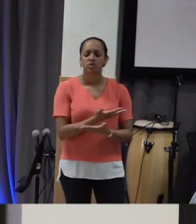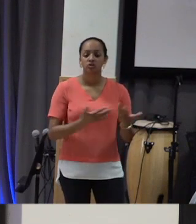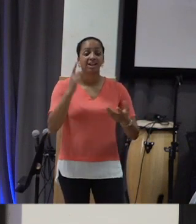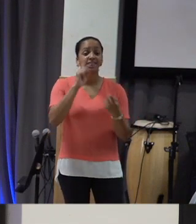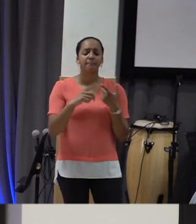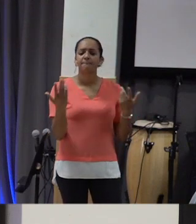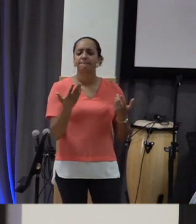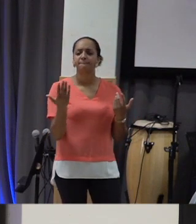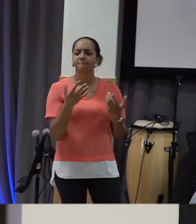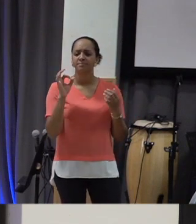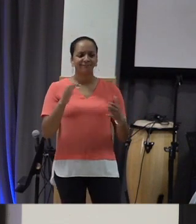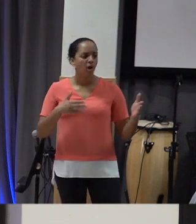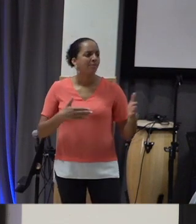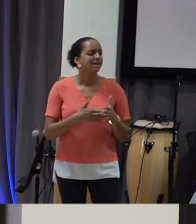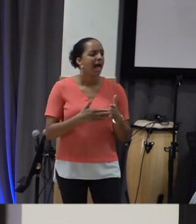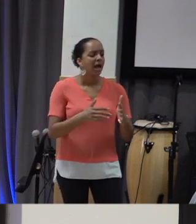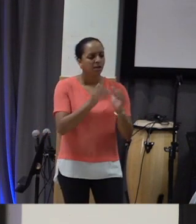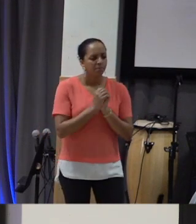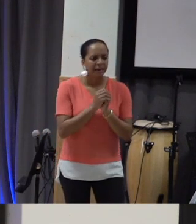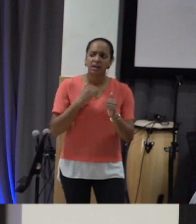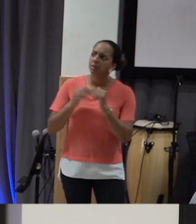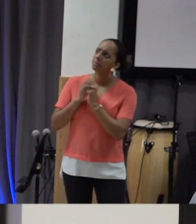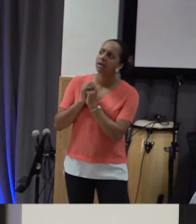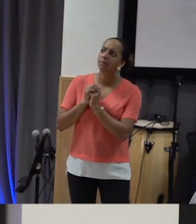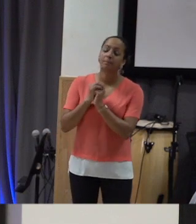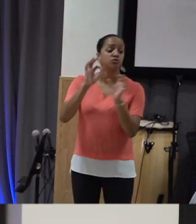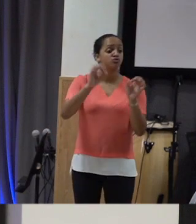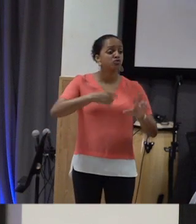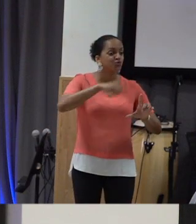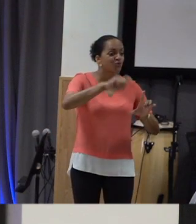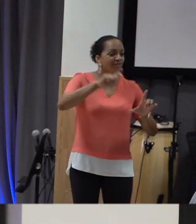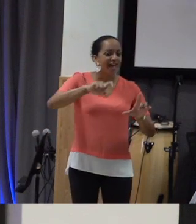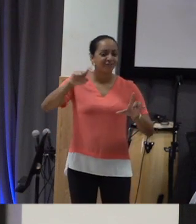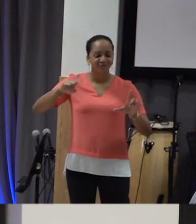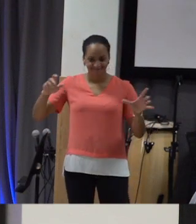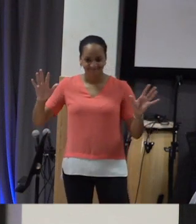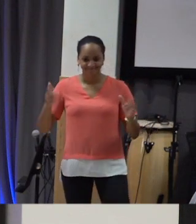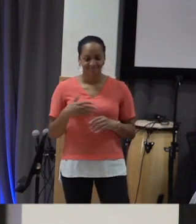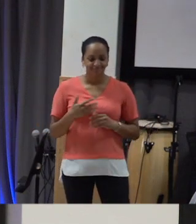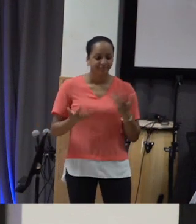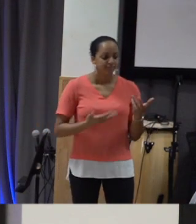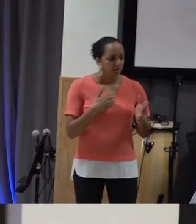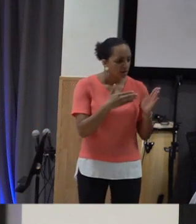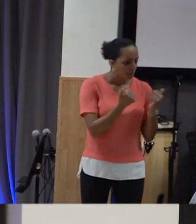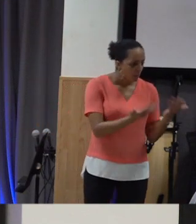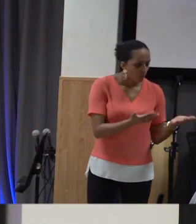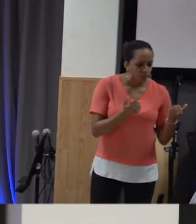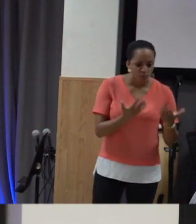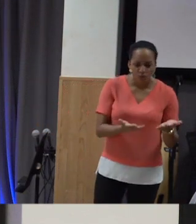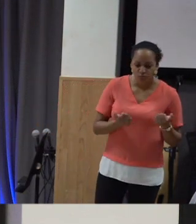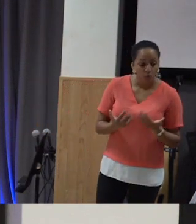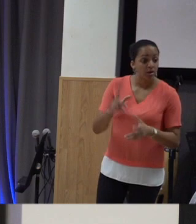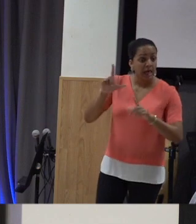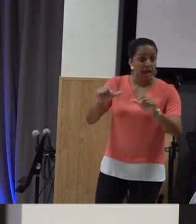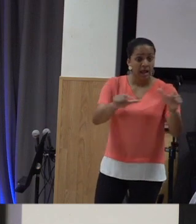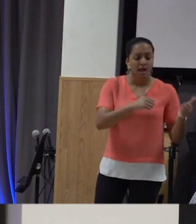sujet des obstacles à l'exaucement de la prière. J'ai fait un petit sondage avant d'écrire ce message. Et j'ai proposé aux personnes qui étaient